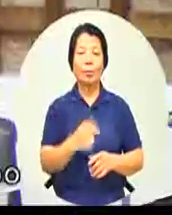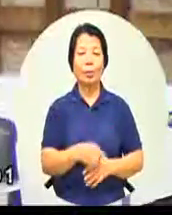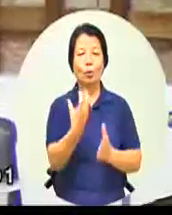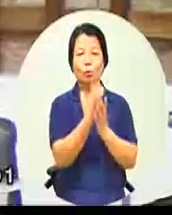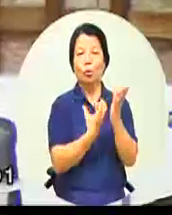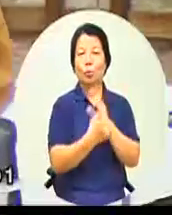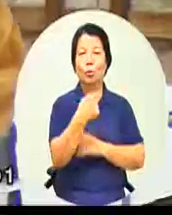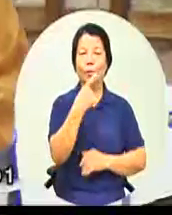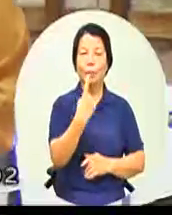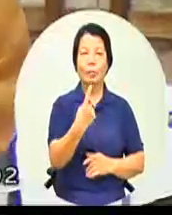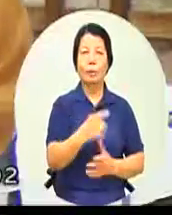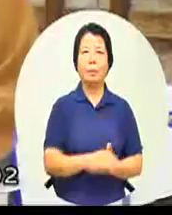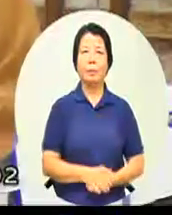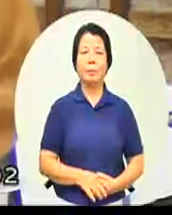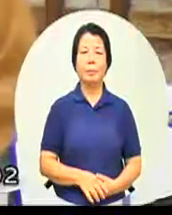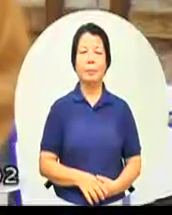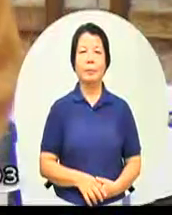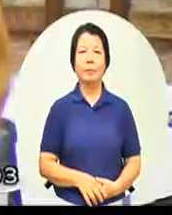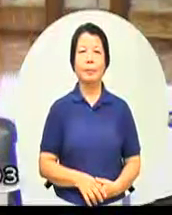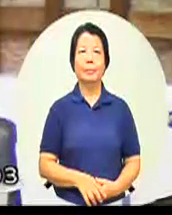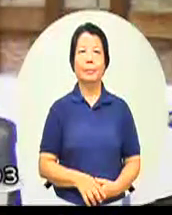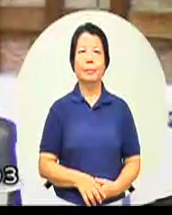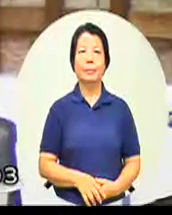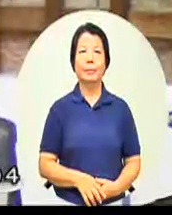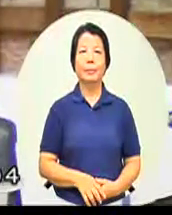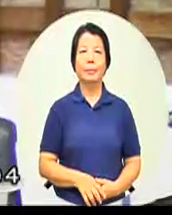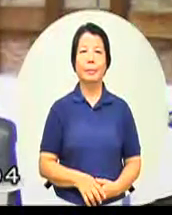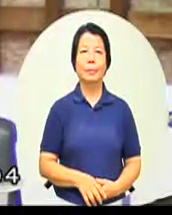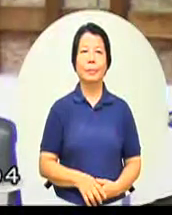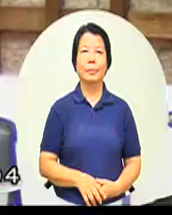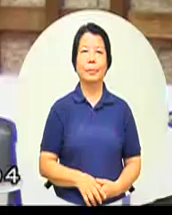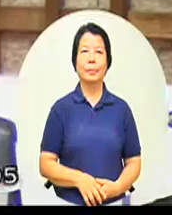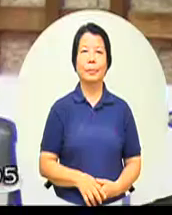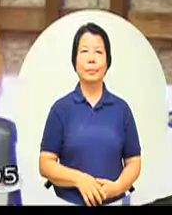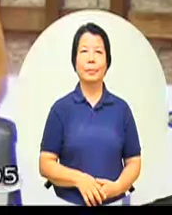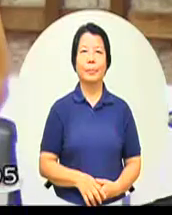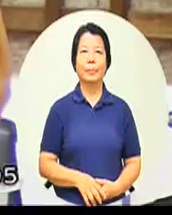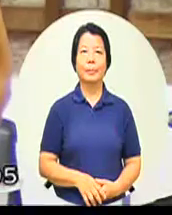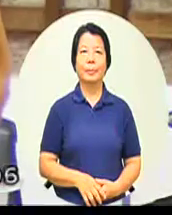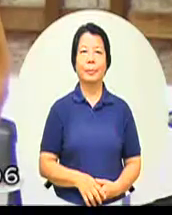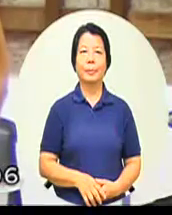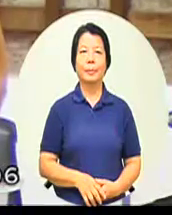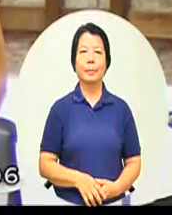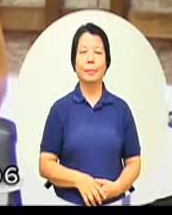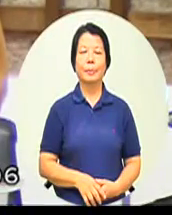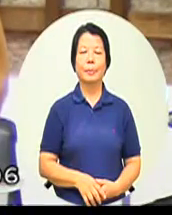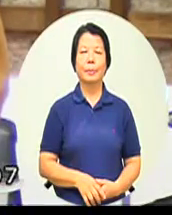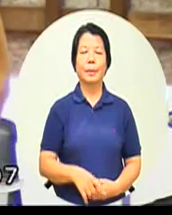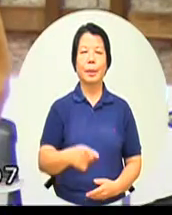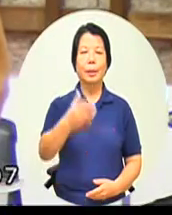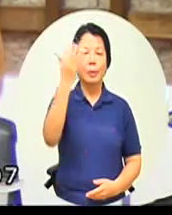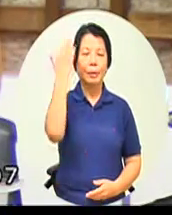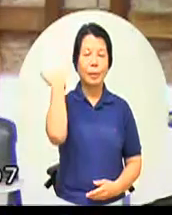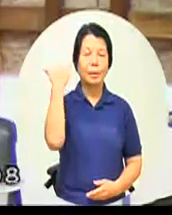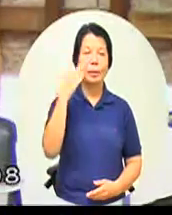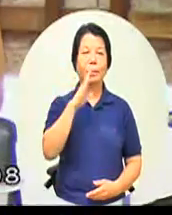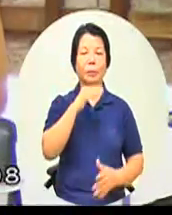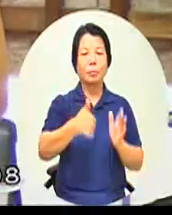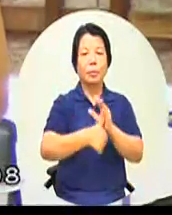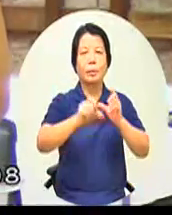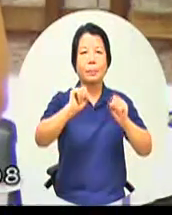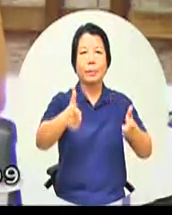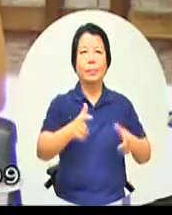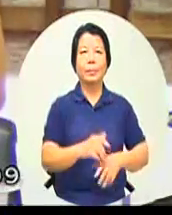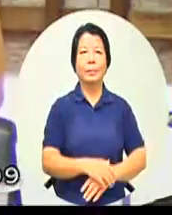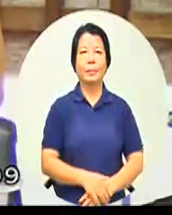个弯台啊。 你还是讲爱改翻作支那，是不是？ 支那啊！ 你是较介意支那？ 我顶拢讲